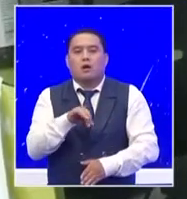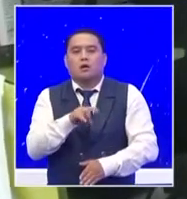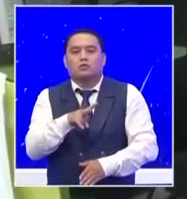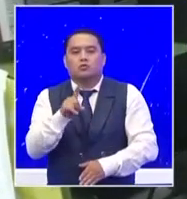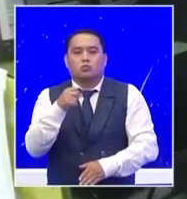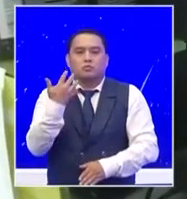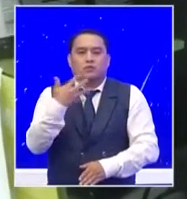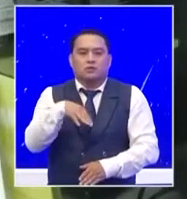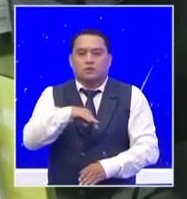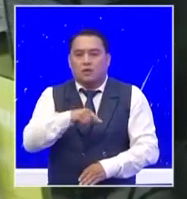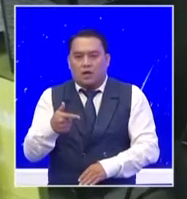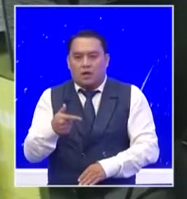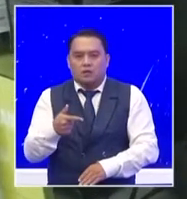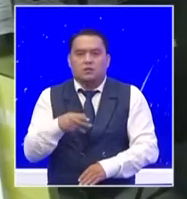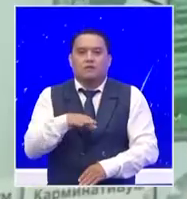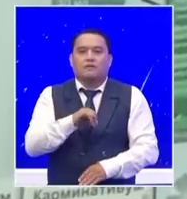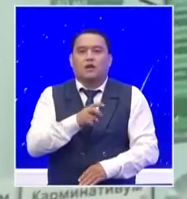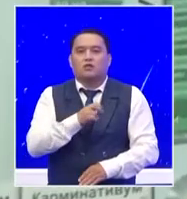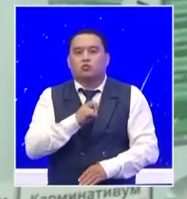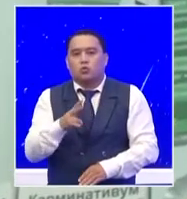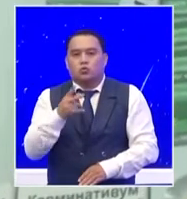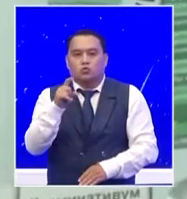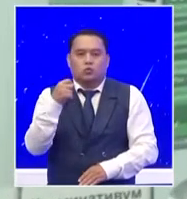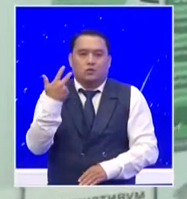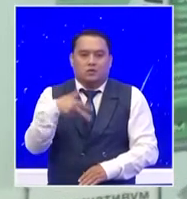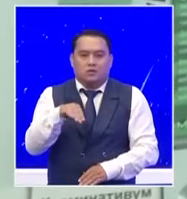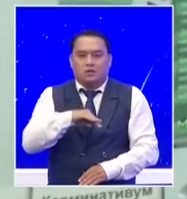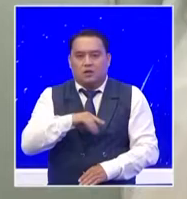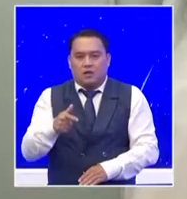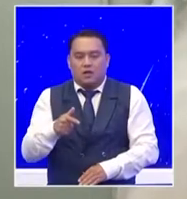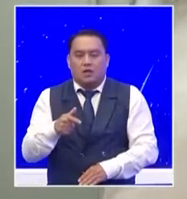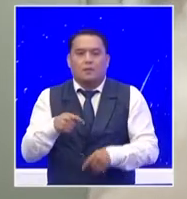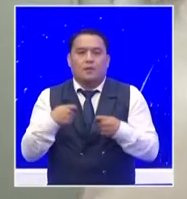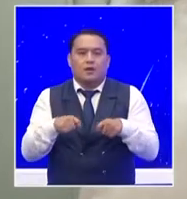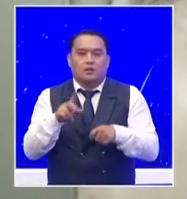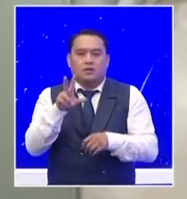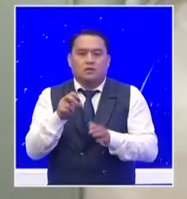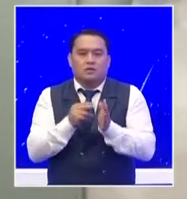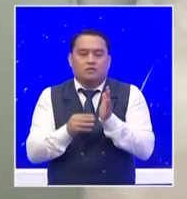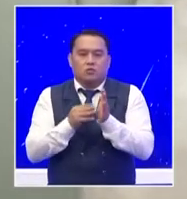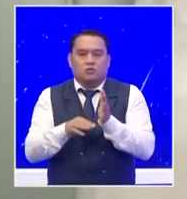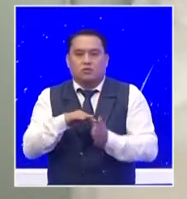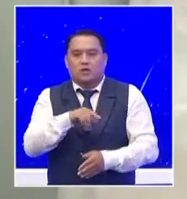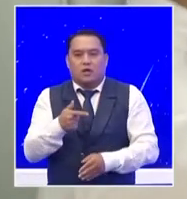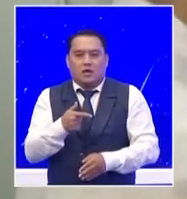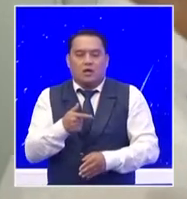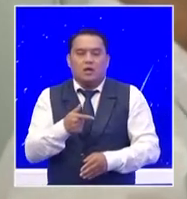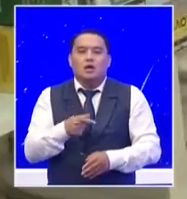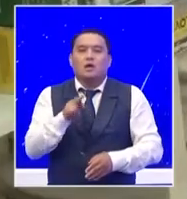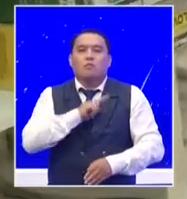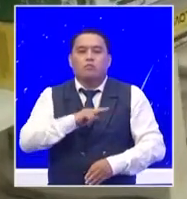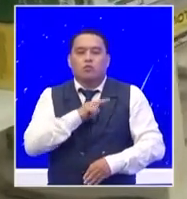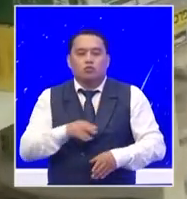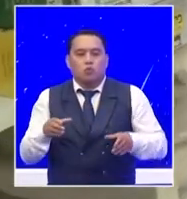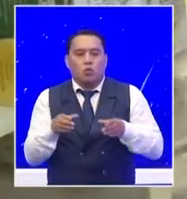150 тенге, цена на цефтриаксон не превышает 130 тенге, амитрит продают за 390 тенге. Как заверили членов рабочей